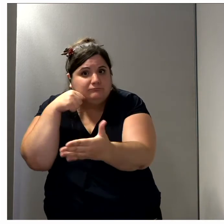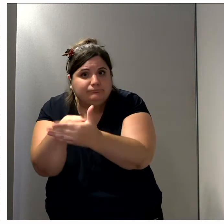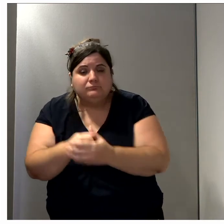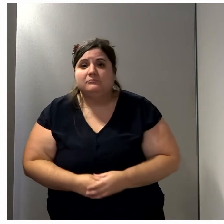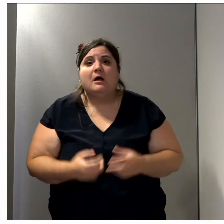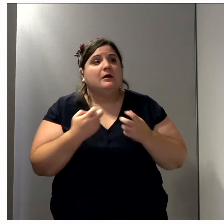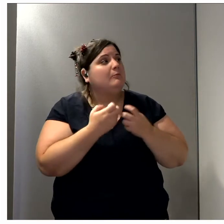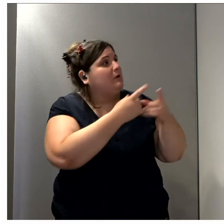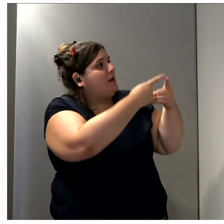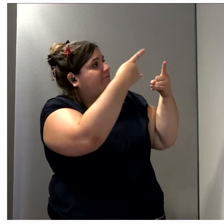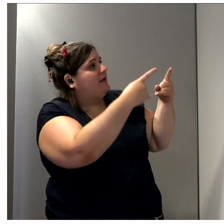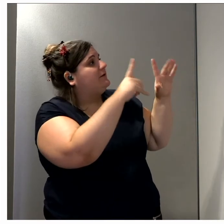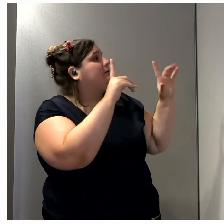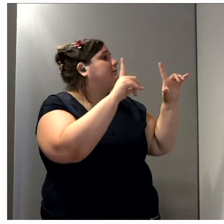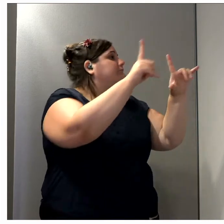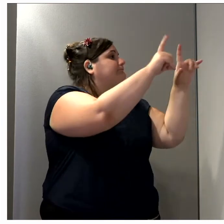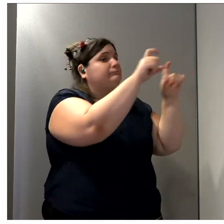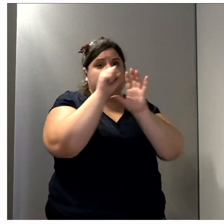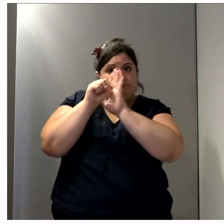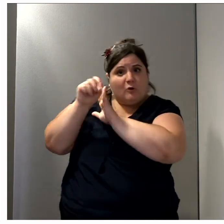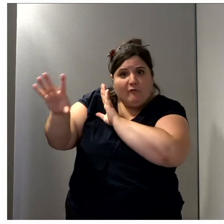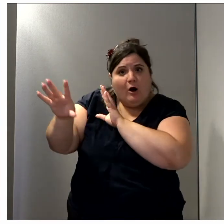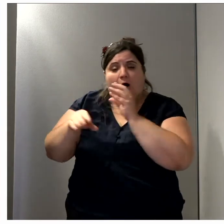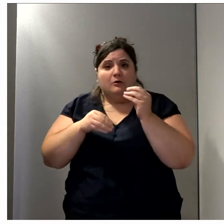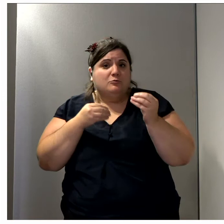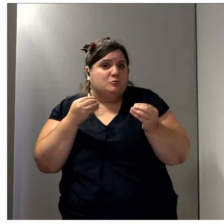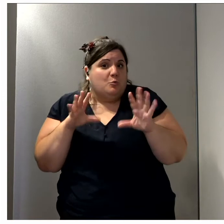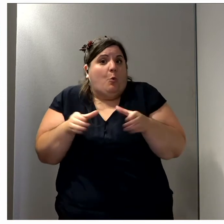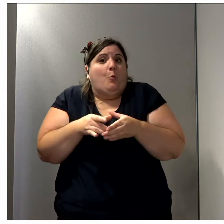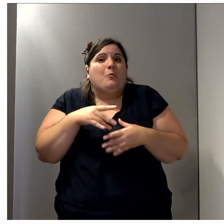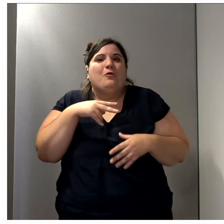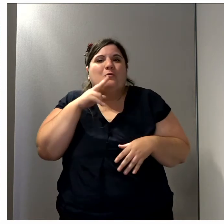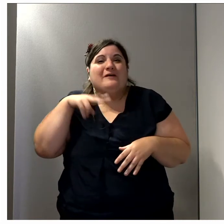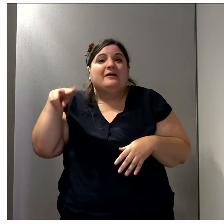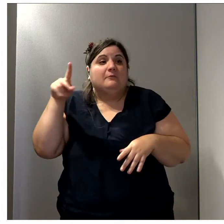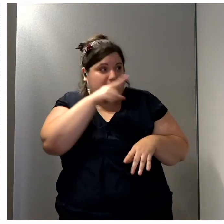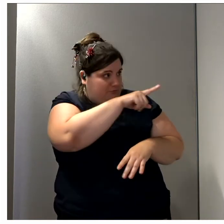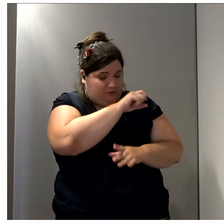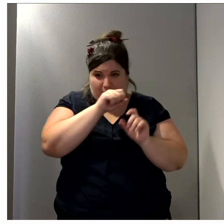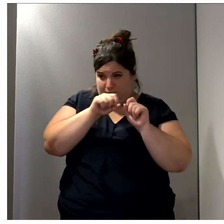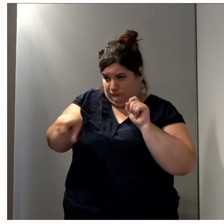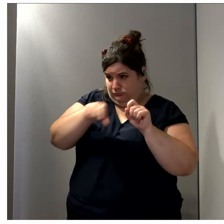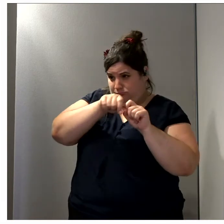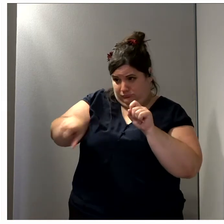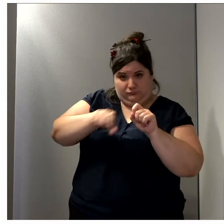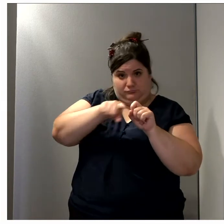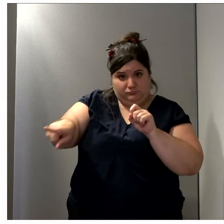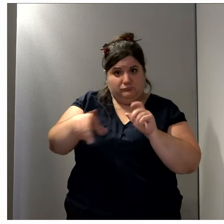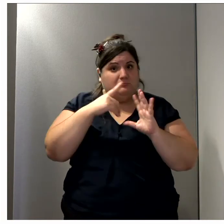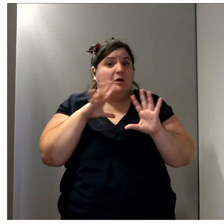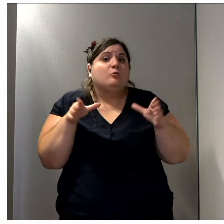de la fenêtre d'hôpital, en participant, en envoyant ses photos sur le groupe WhatsApp sur lequel